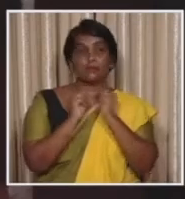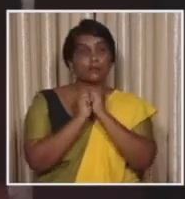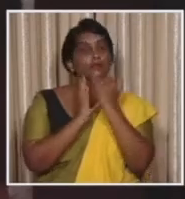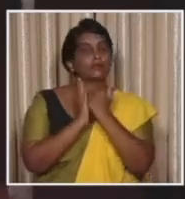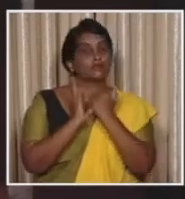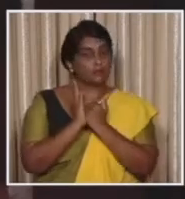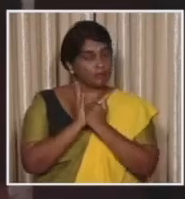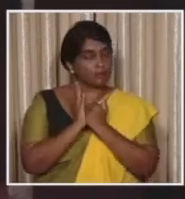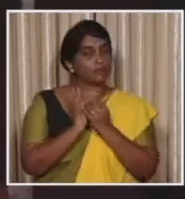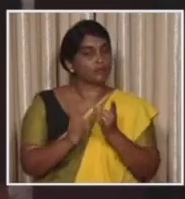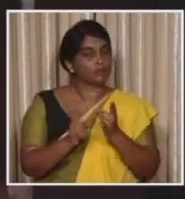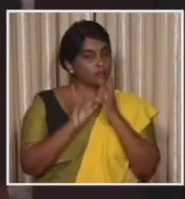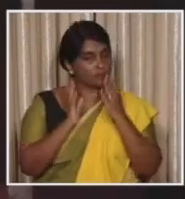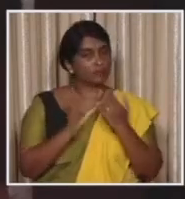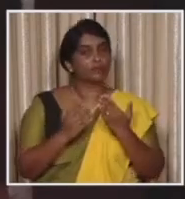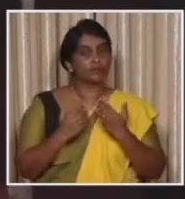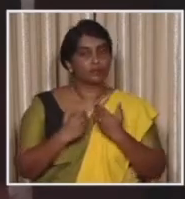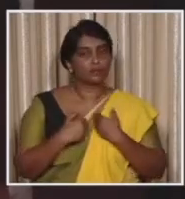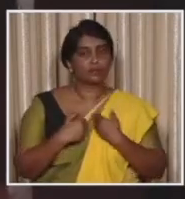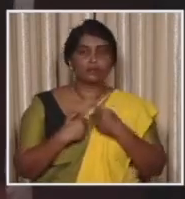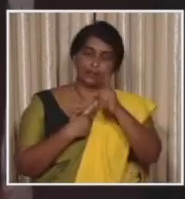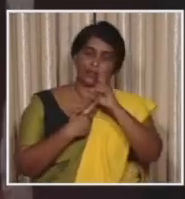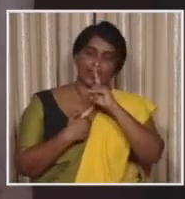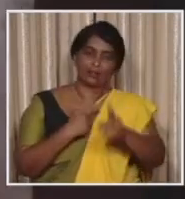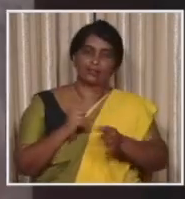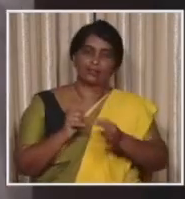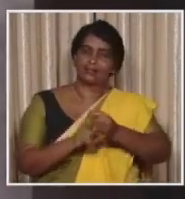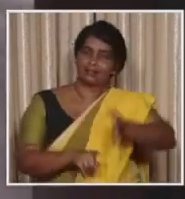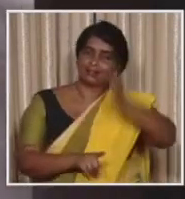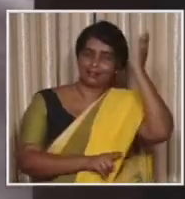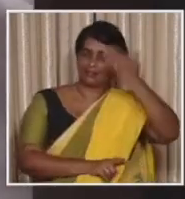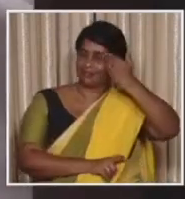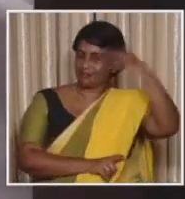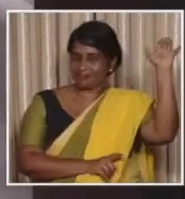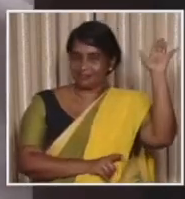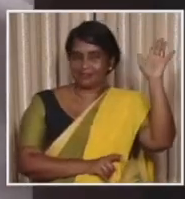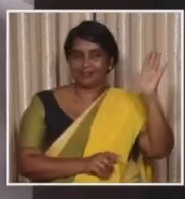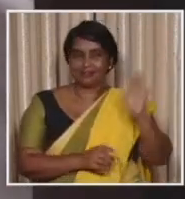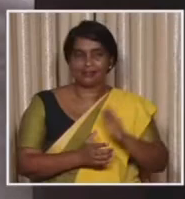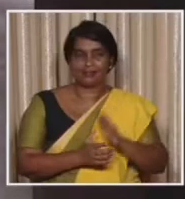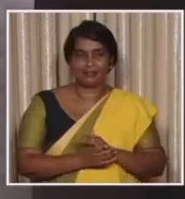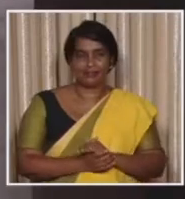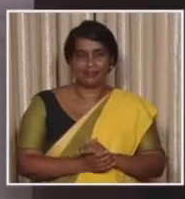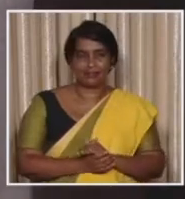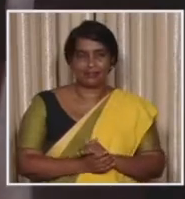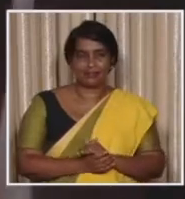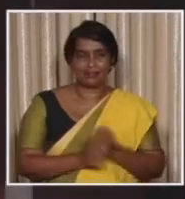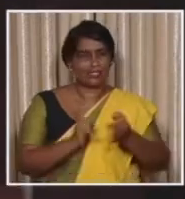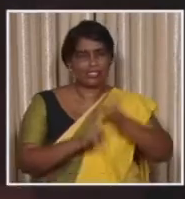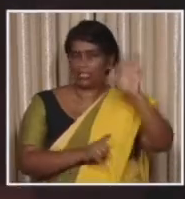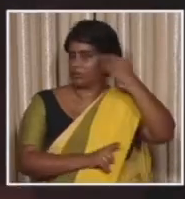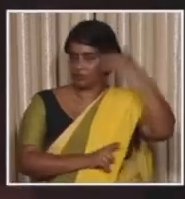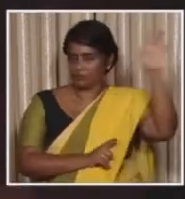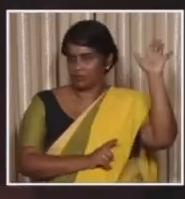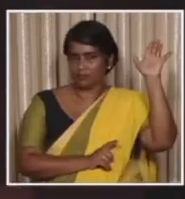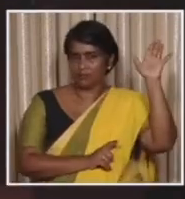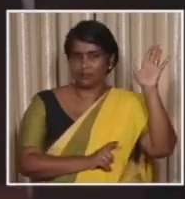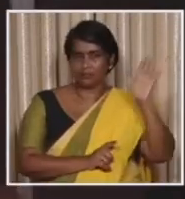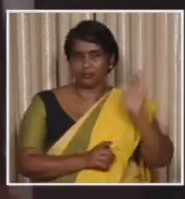වැඩසටහන උදෙසා මම ඔබතුමාට කියන විධායකයා අමතක කළා දාන්න ජනාධිපතිවරයා අමතක කළා